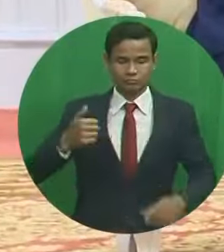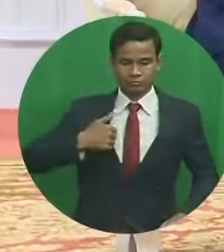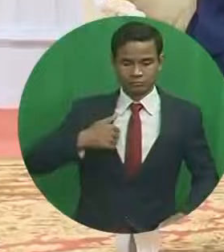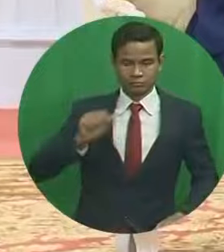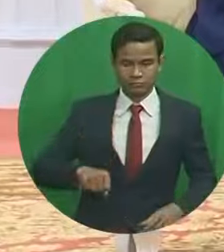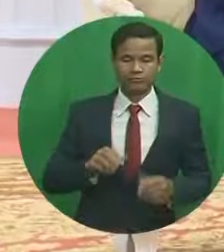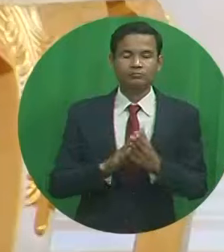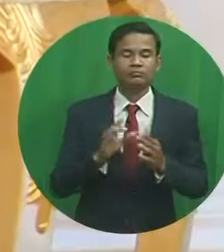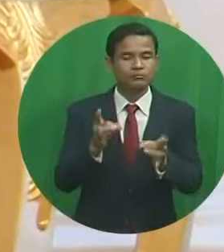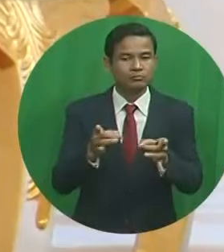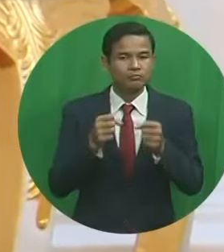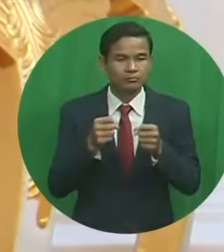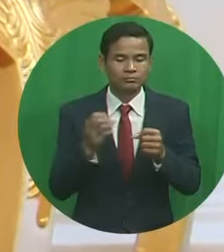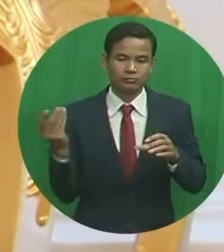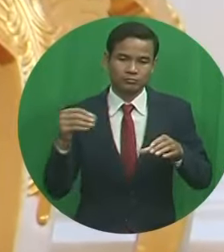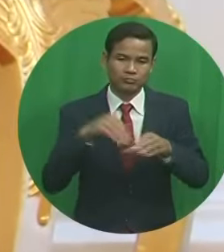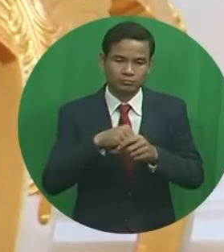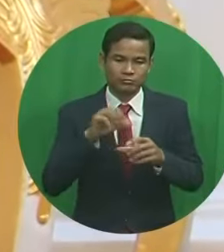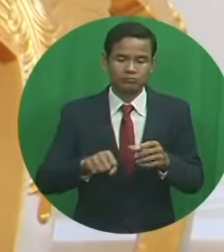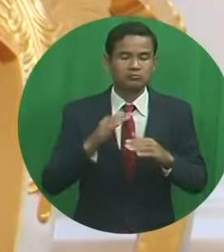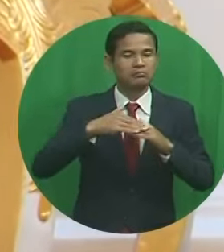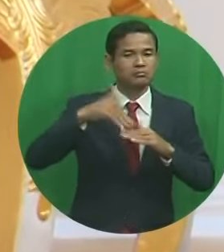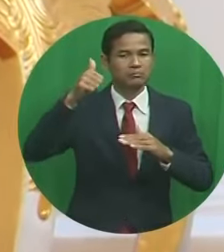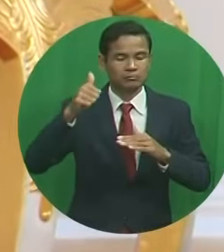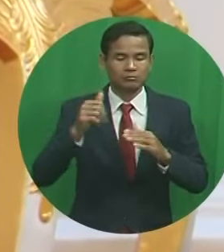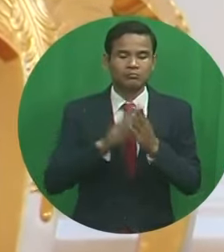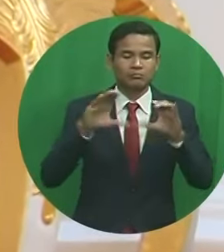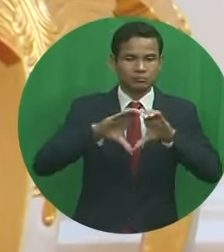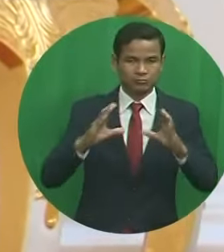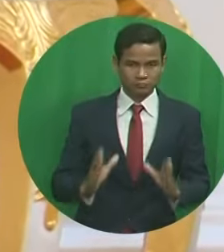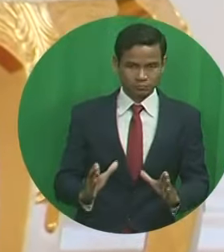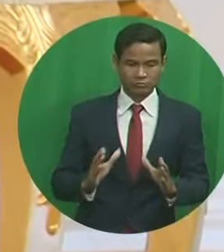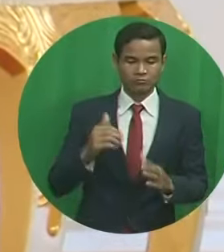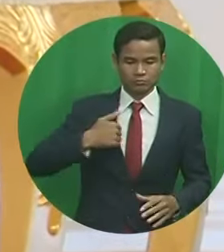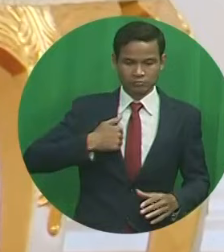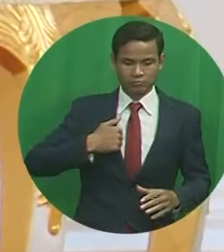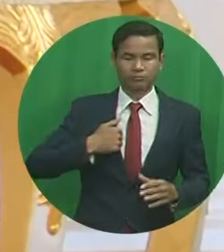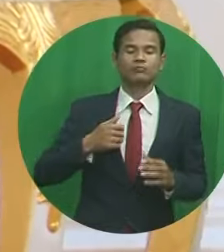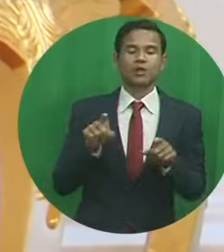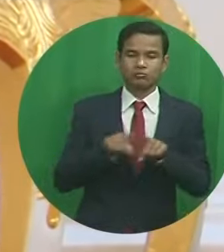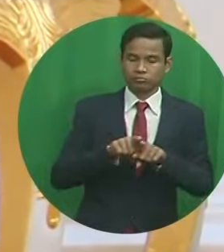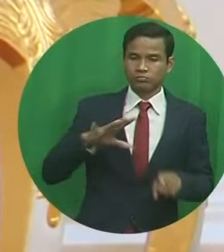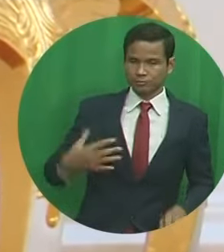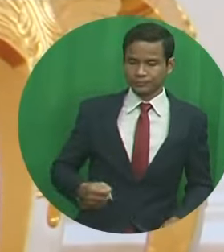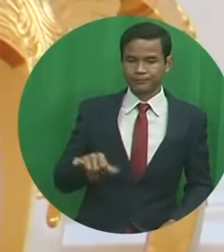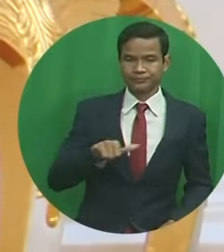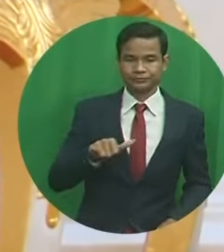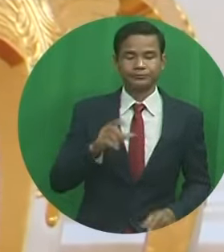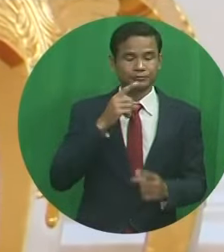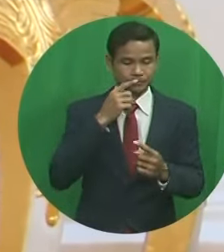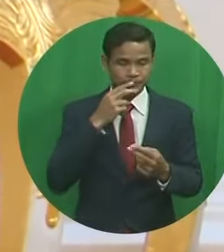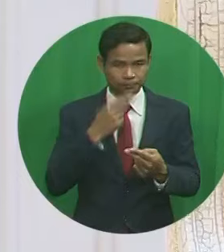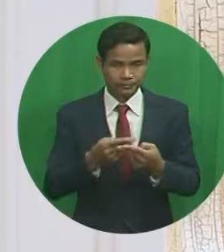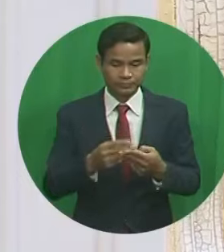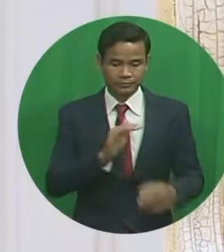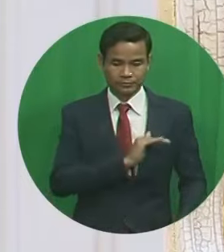ក៏ដូចជាការពង្រឹងការវិនិយោគប្រកបដោយគុណភាពរបស់ក្រុមហ៊ុនកាណាដានៅកម្ពុជាផងដែរជាការឆ្លើយតបសម្ដេ